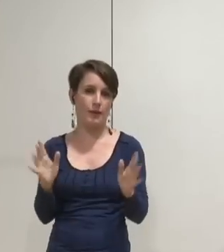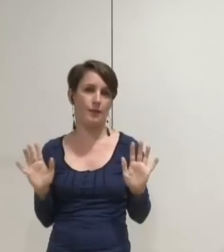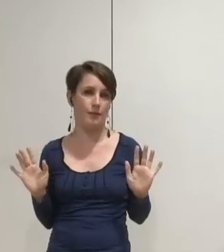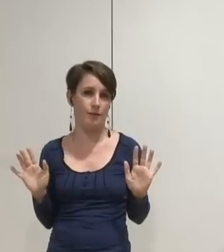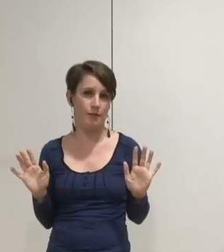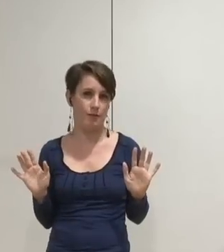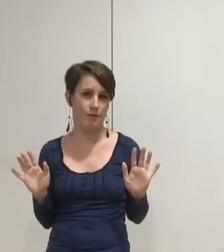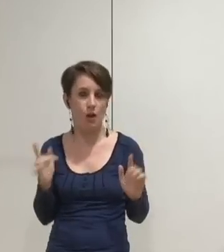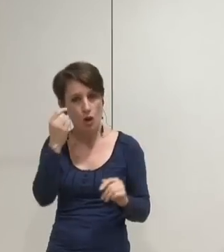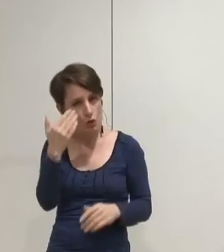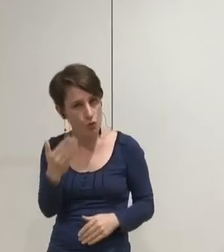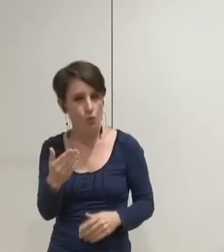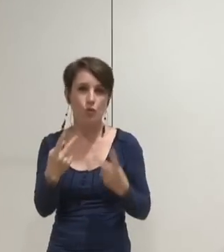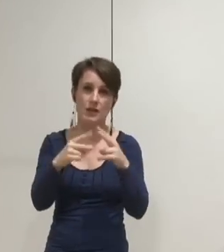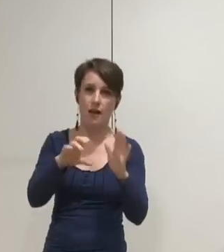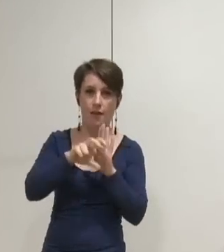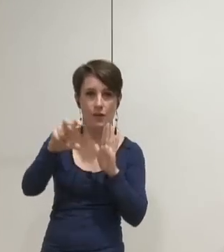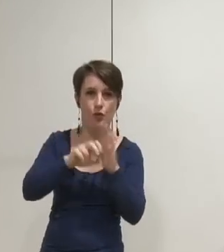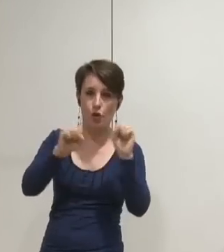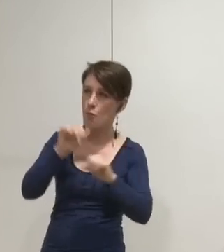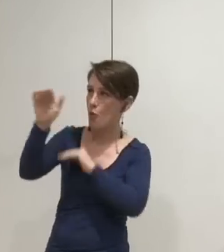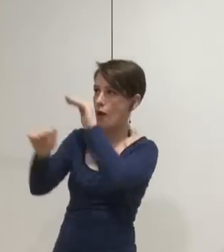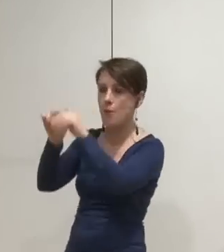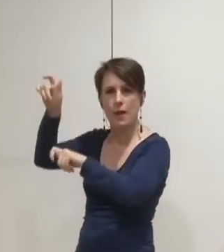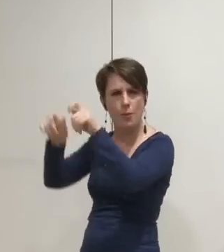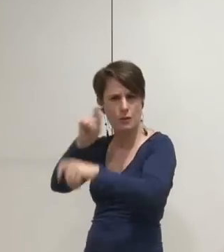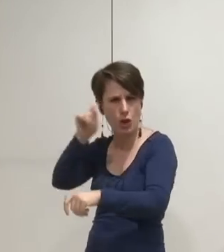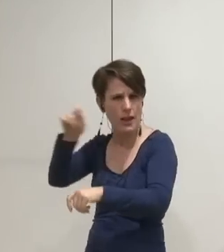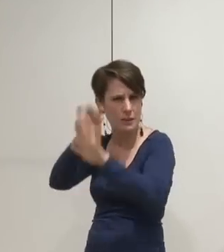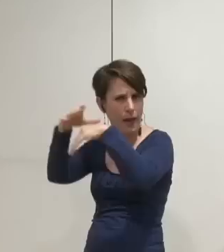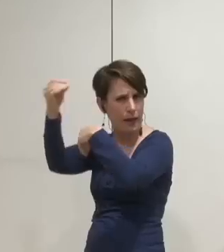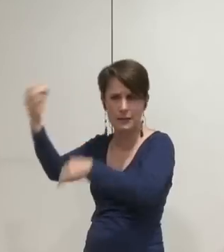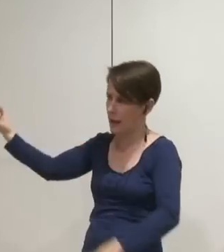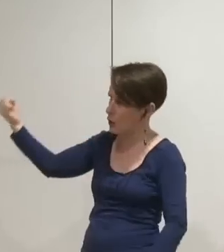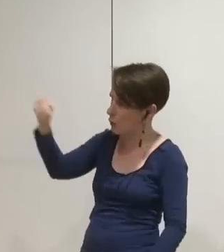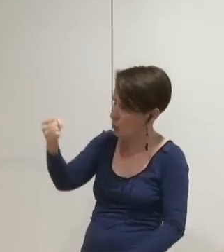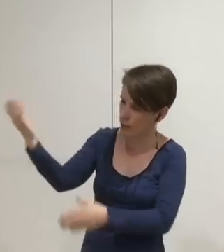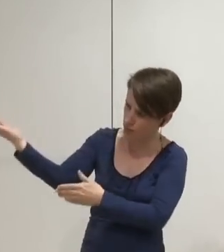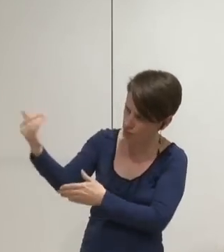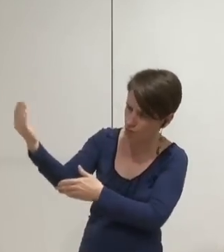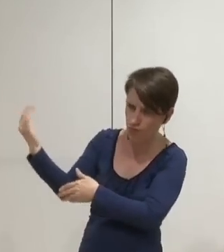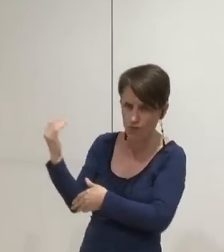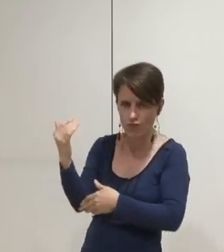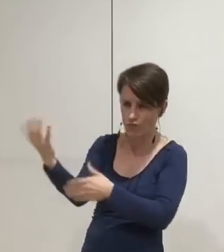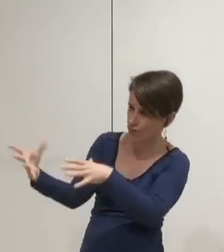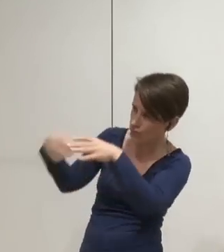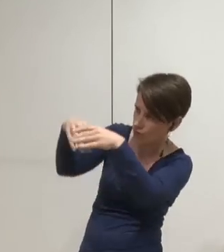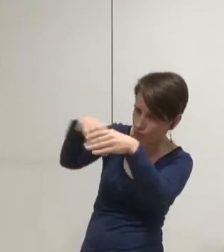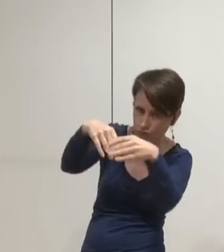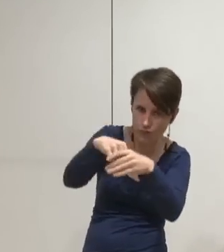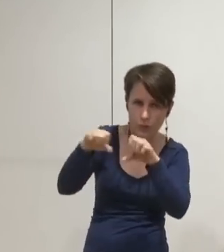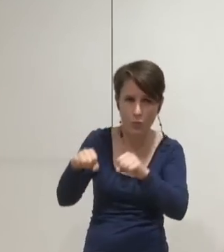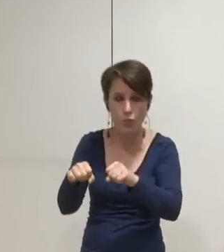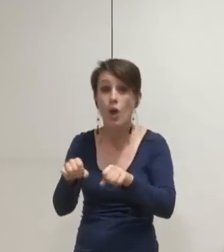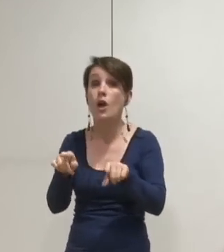personnalité qualifié extérieure et de rendre pleinement transparent le budget de